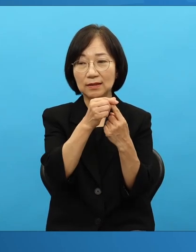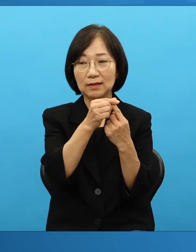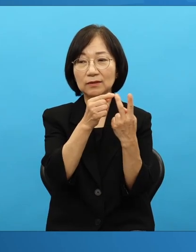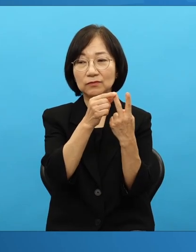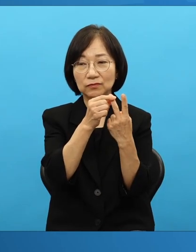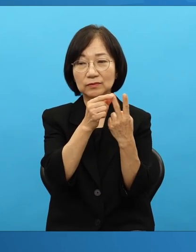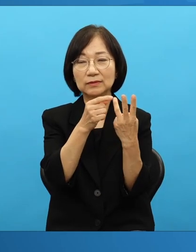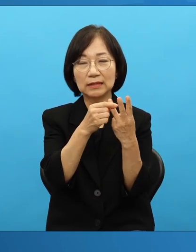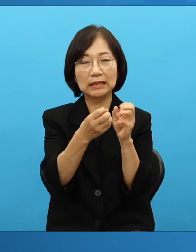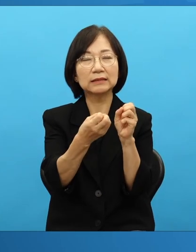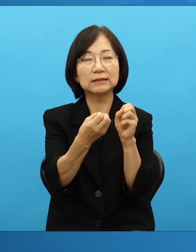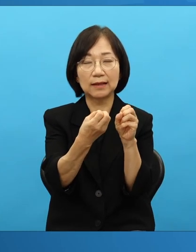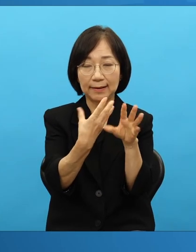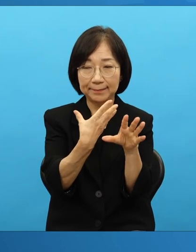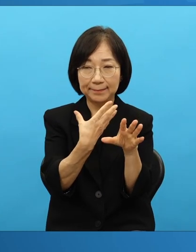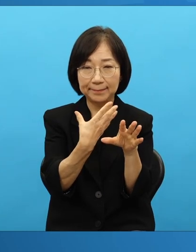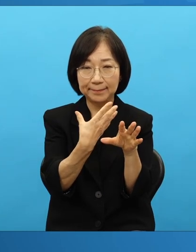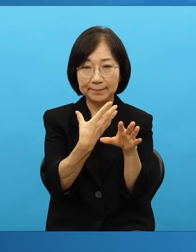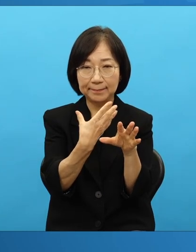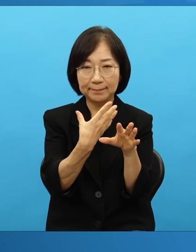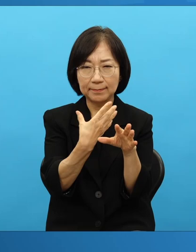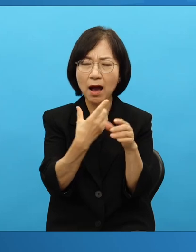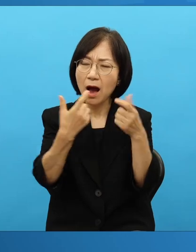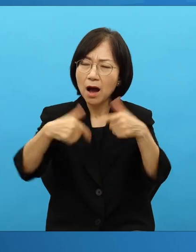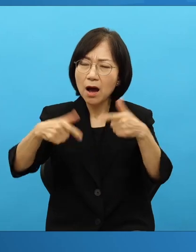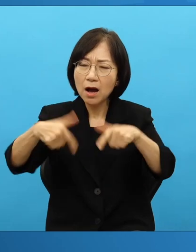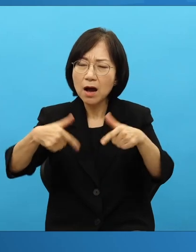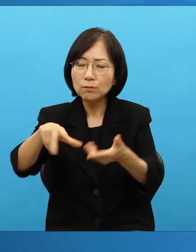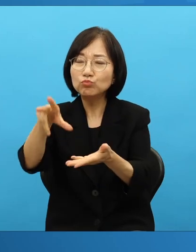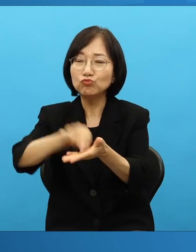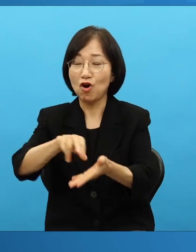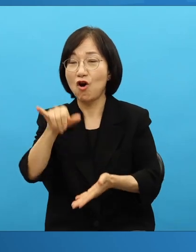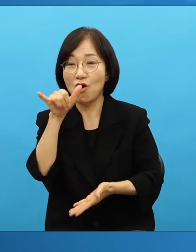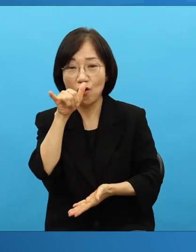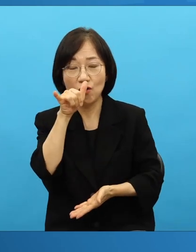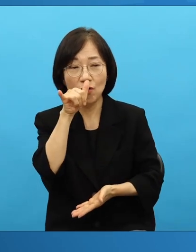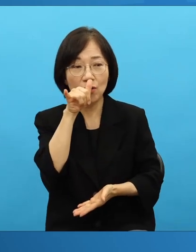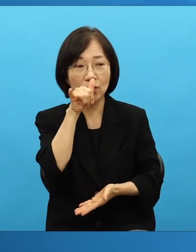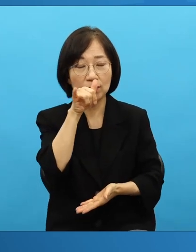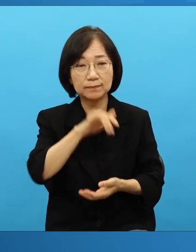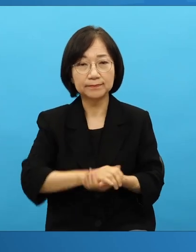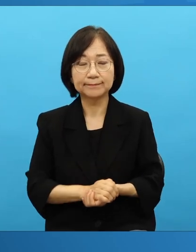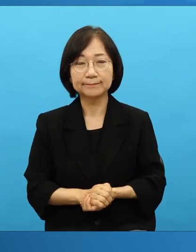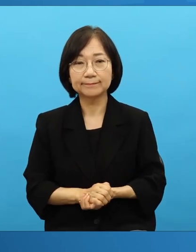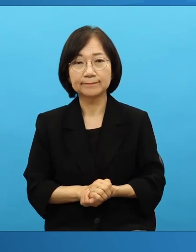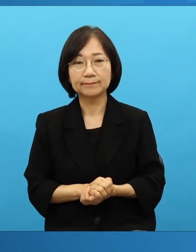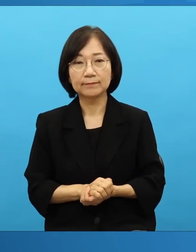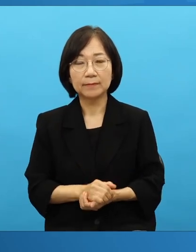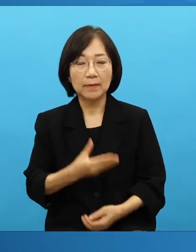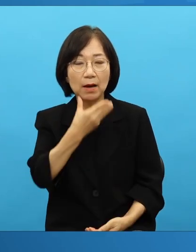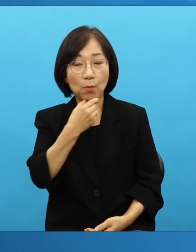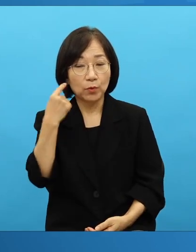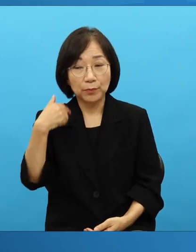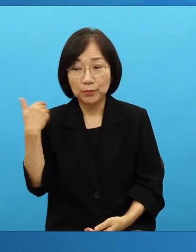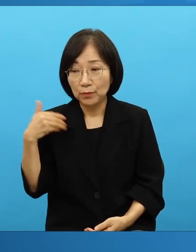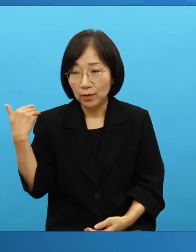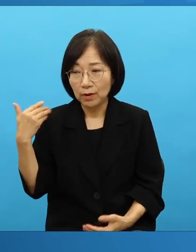无论在何处等候三应允。 반드시 문제가 기다리고 있습니다. 一定有问题在等着我们。 복음 모르는 사람들은 문제 속에